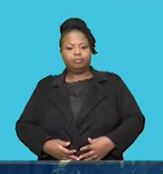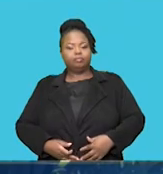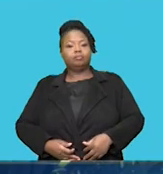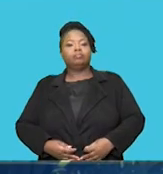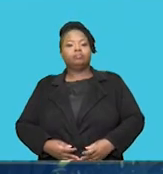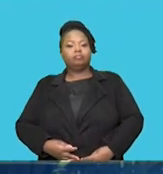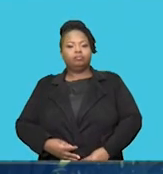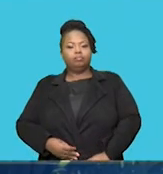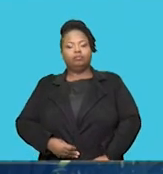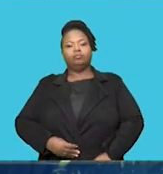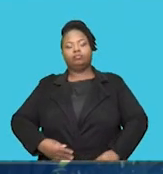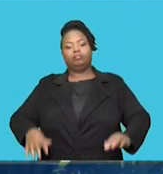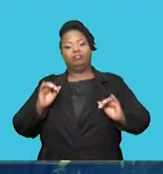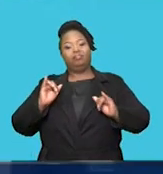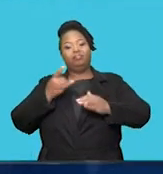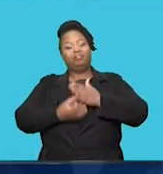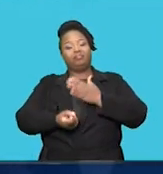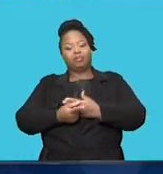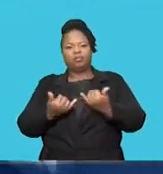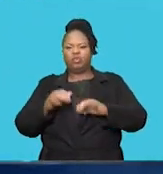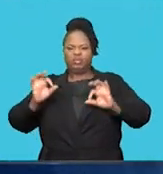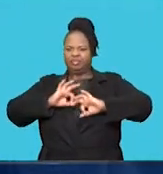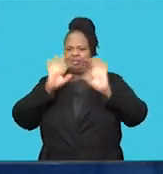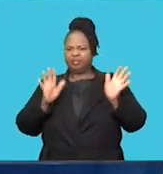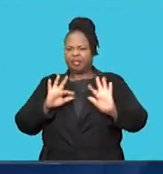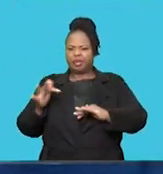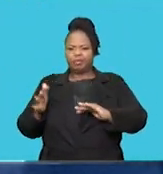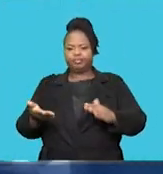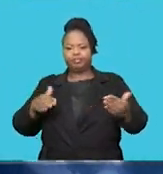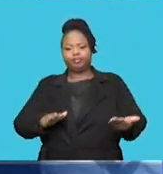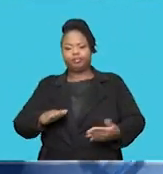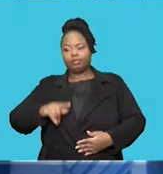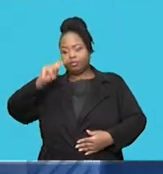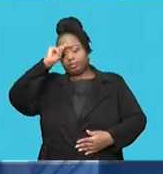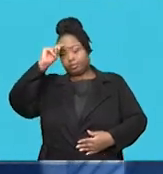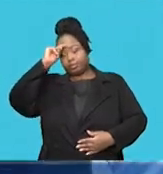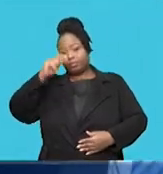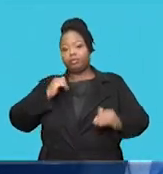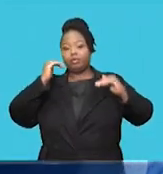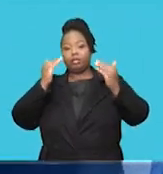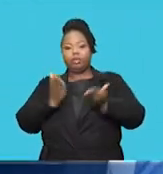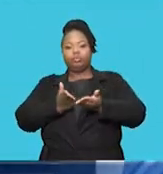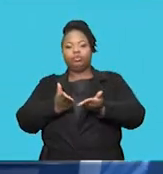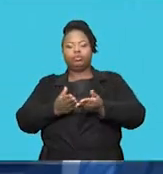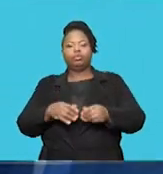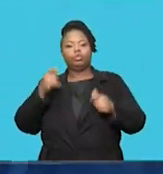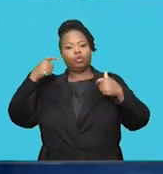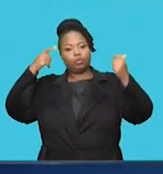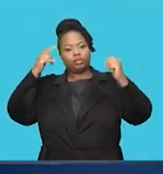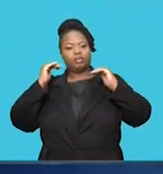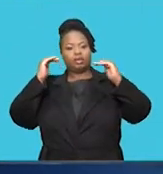Ngemumva kwesigameko esiyimpicabadala kwamanje sokudlula emhlabeni kengane yomfana yesikole samabanga phezulu iQueen's